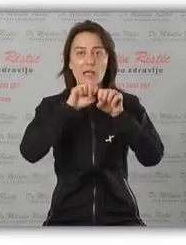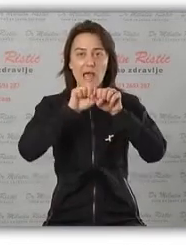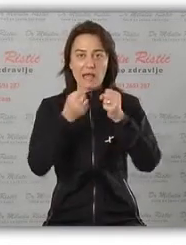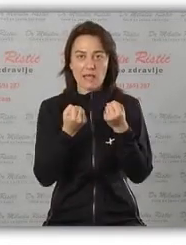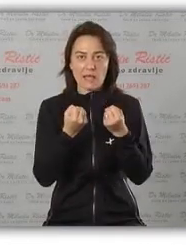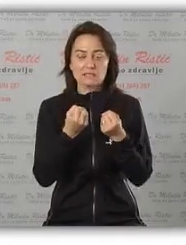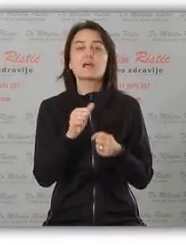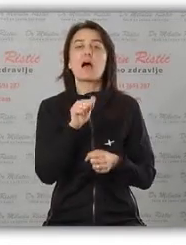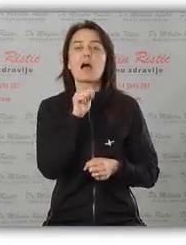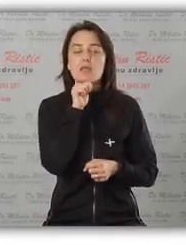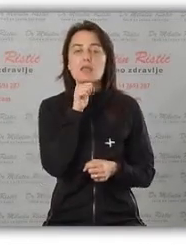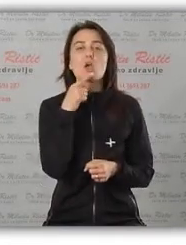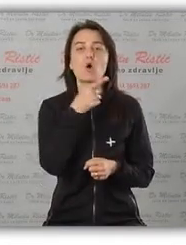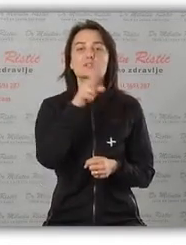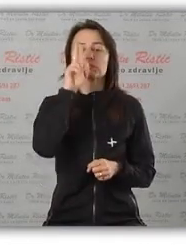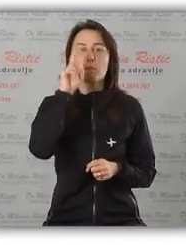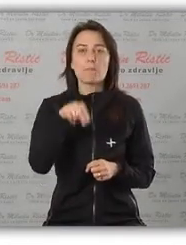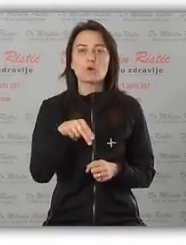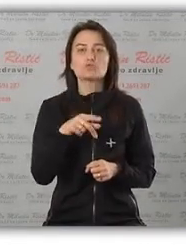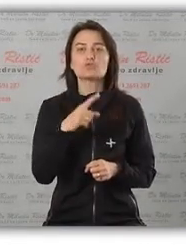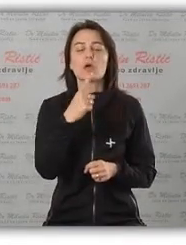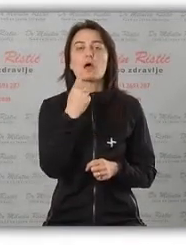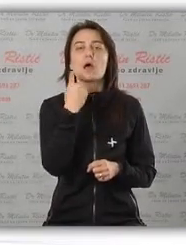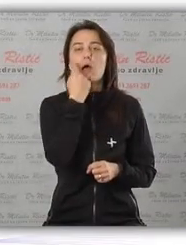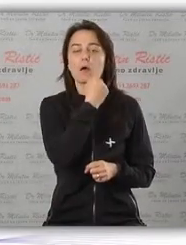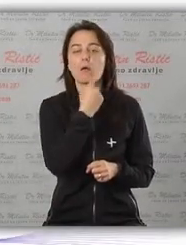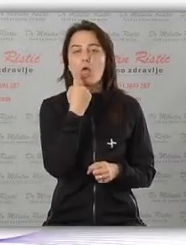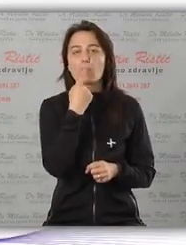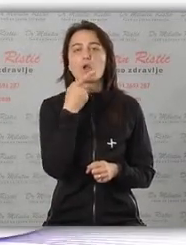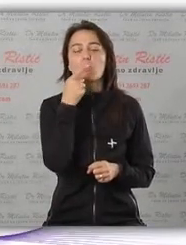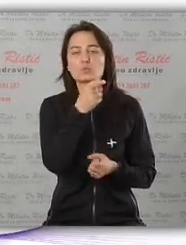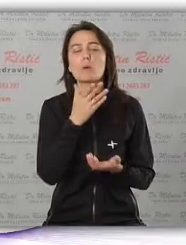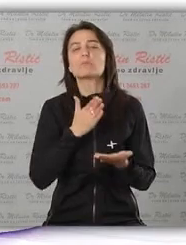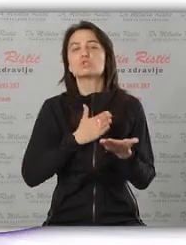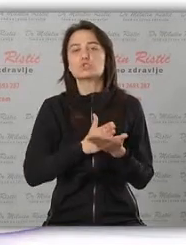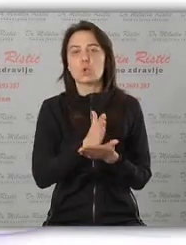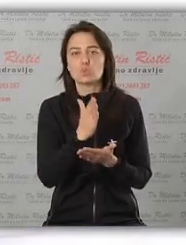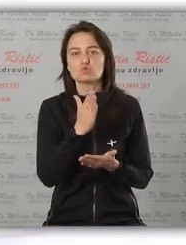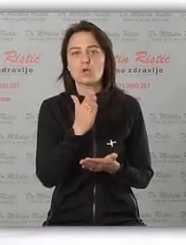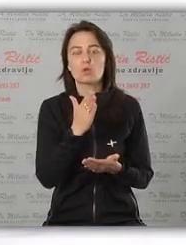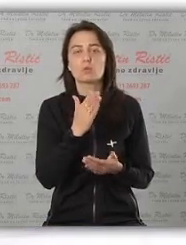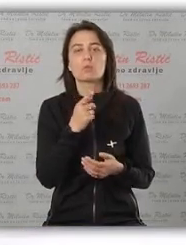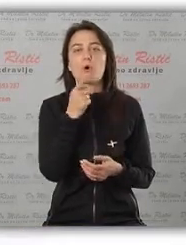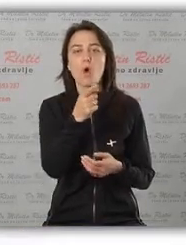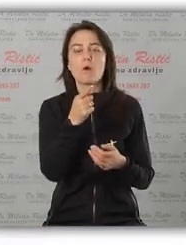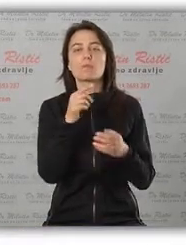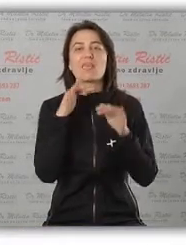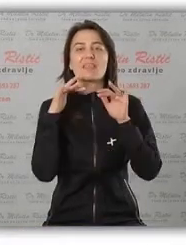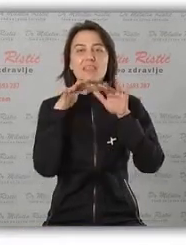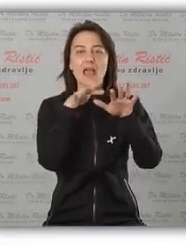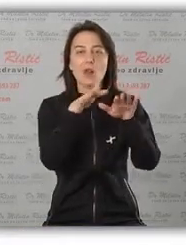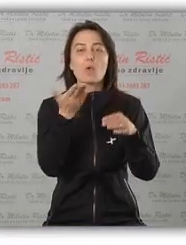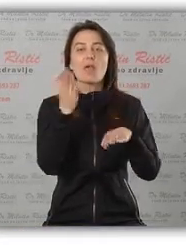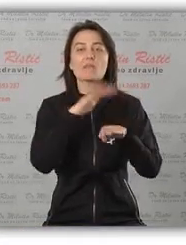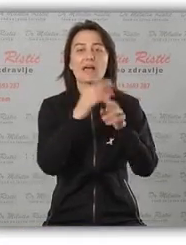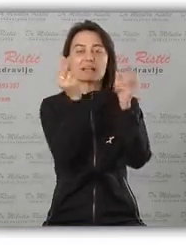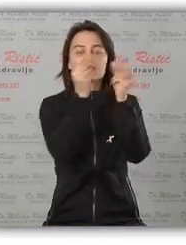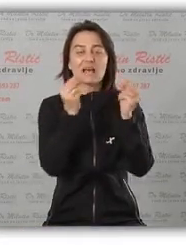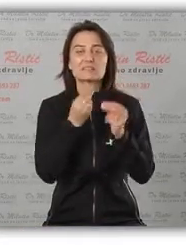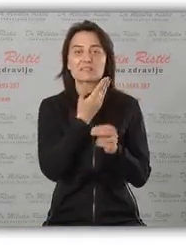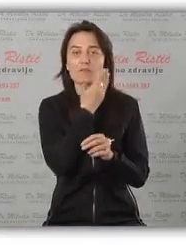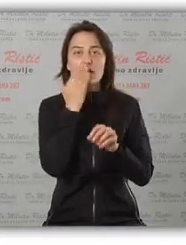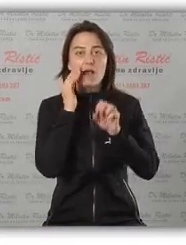za nastanak karijesa i on se može znači, lokalno aplikovati. U tom slučaju on deluje